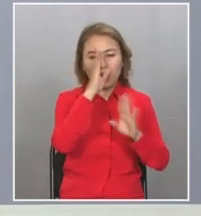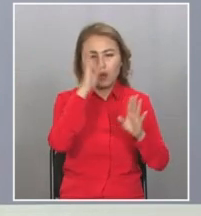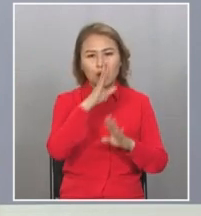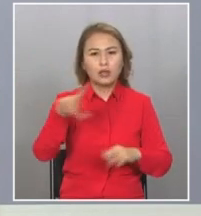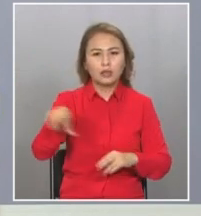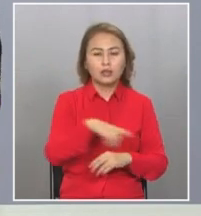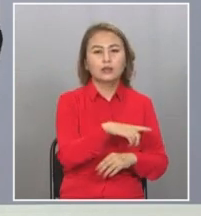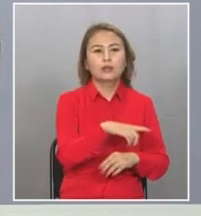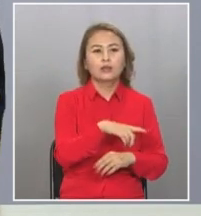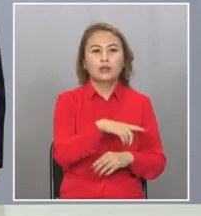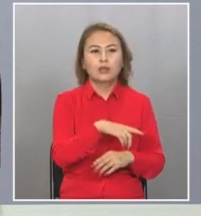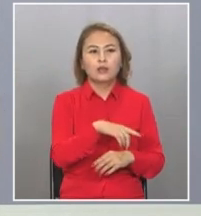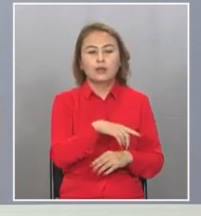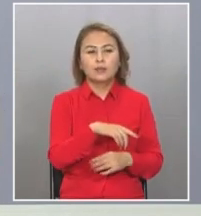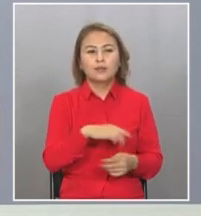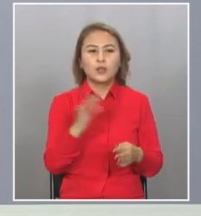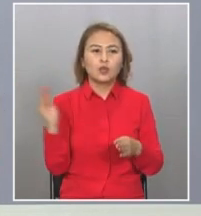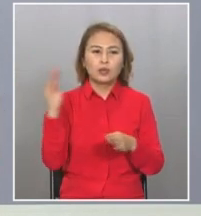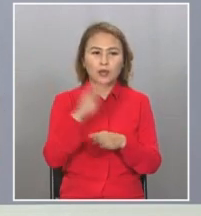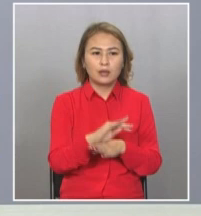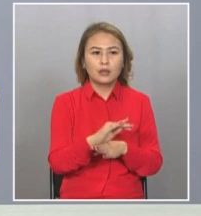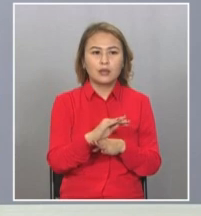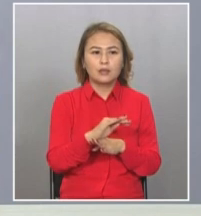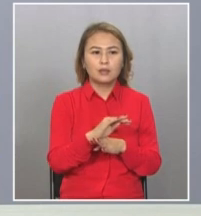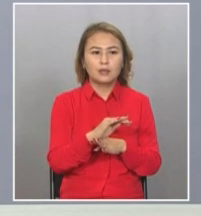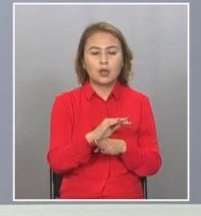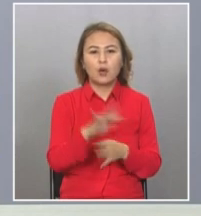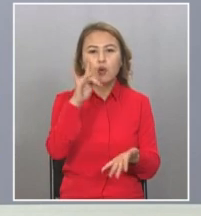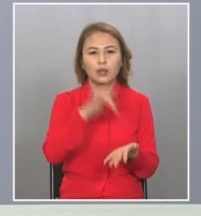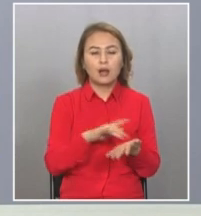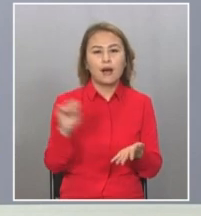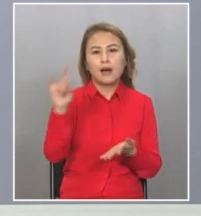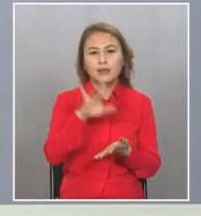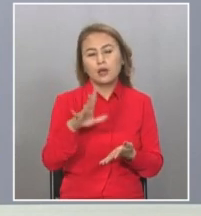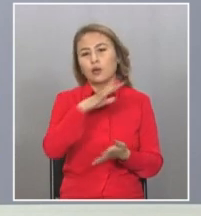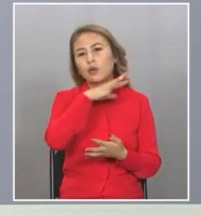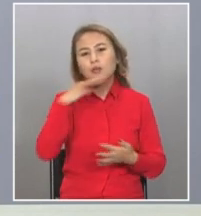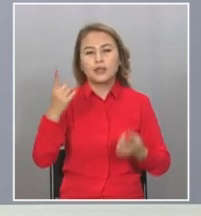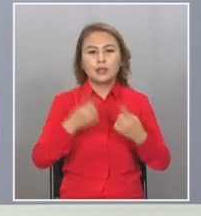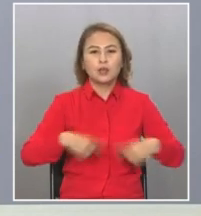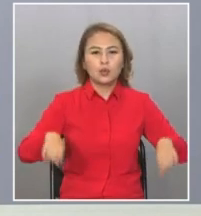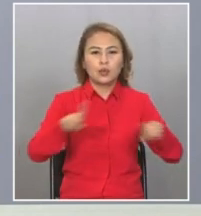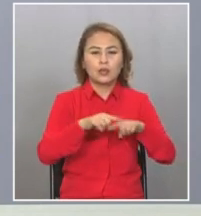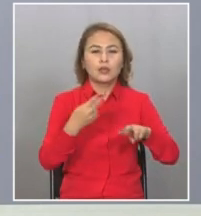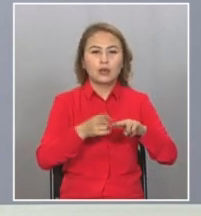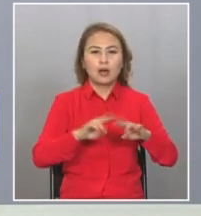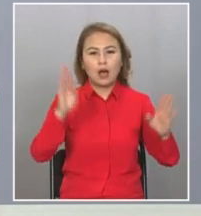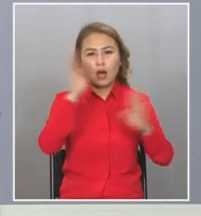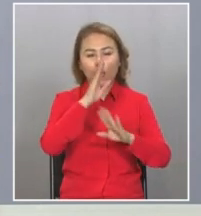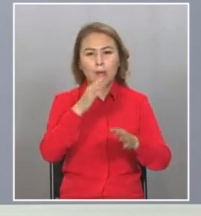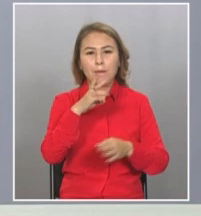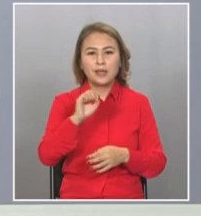біршама тежейді. Сонымен қатар, Орталық Азияның көптеген территориясына келетін ауа